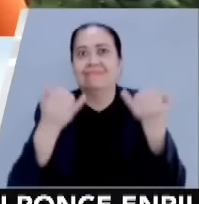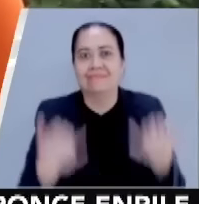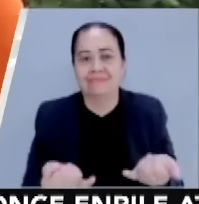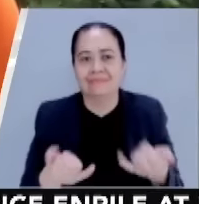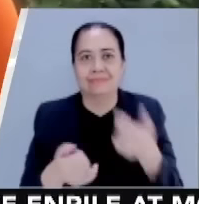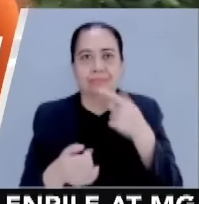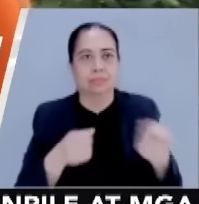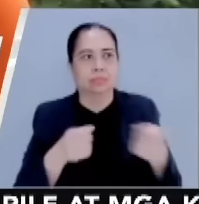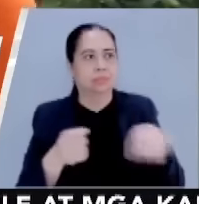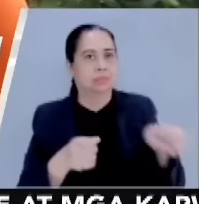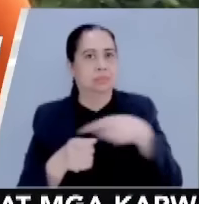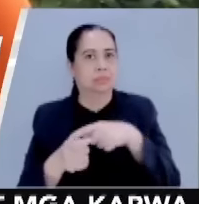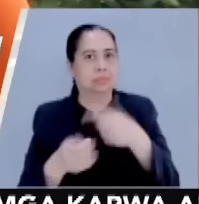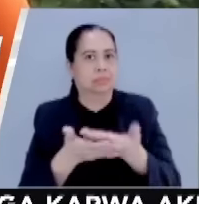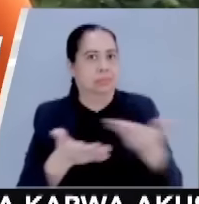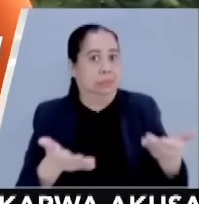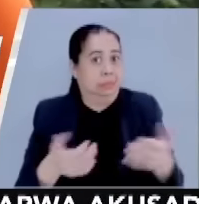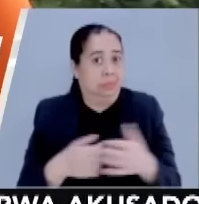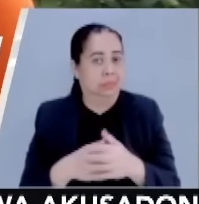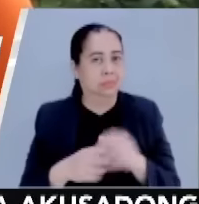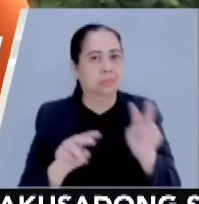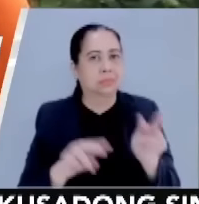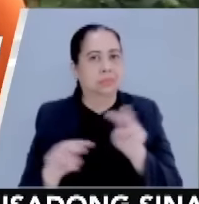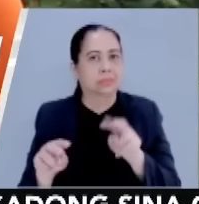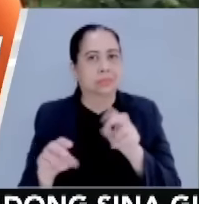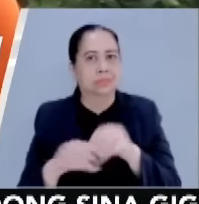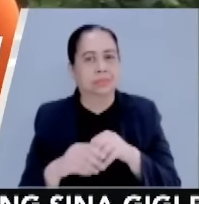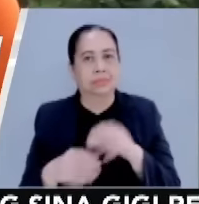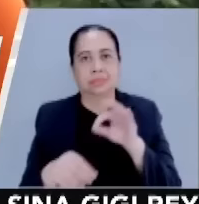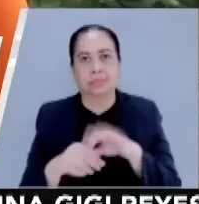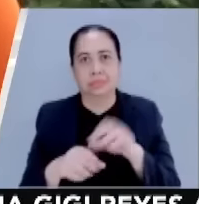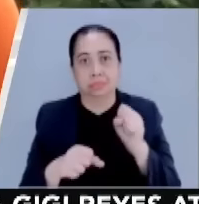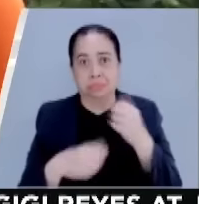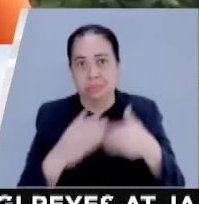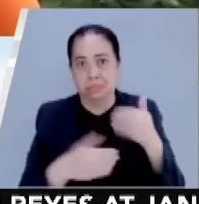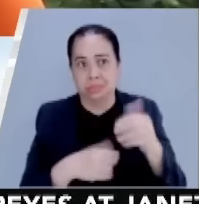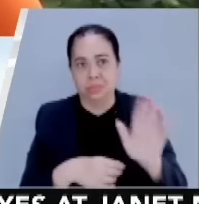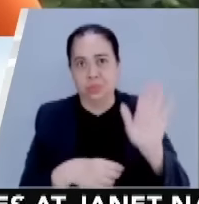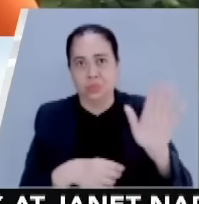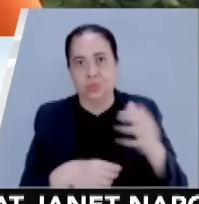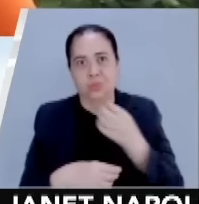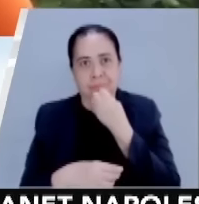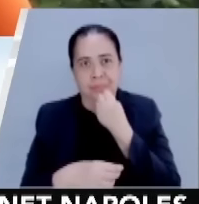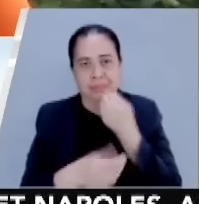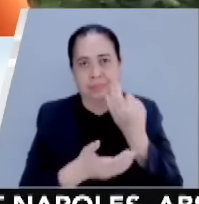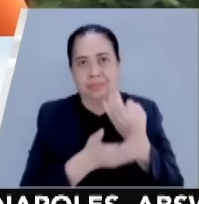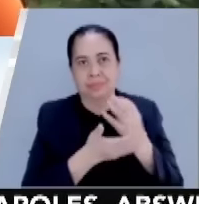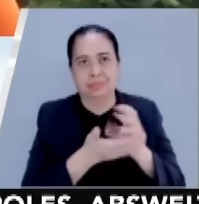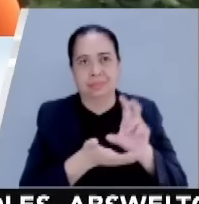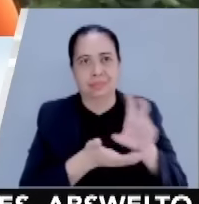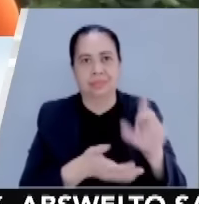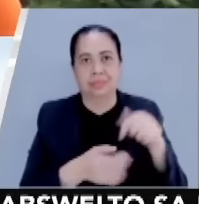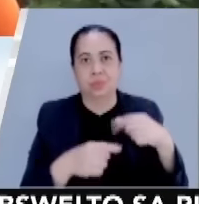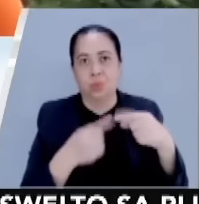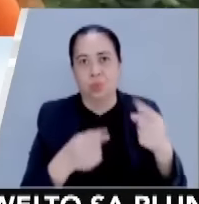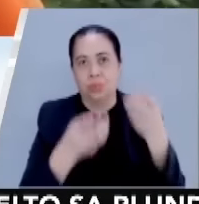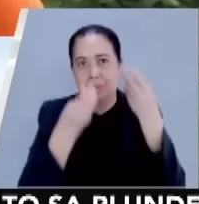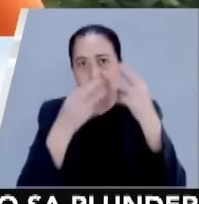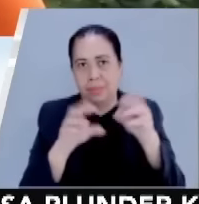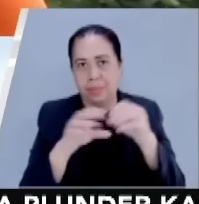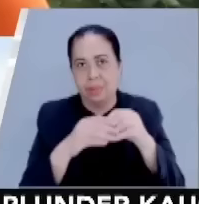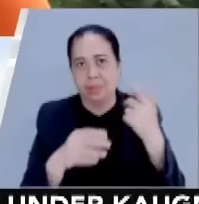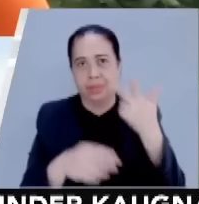niya yung resources. Diyan yung makikita natin sa eleksyon kung gagana ba yung makinarya, yung puhunan na inilatag niya habang mayor siya sa nakaraang tatlong taon.